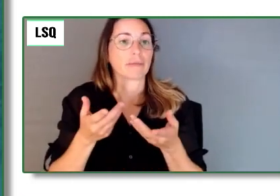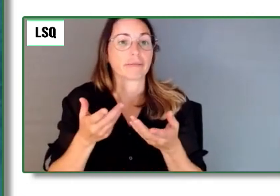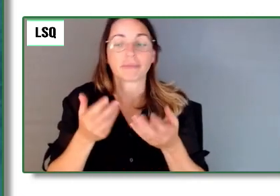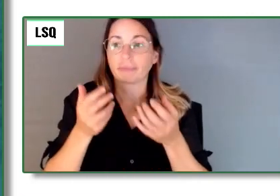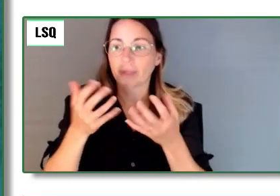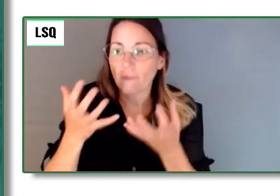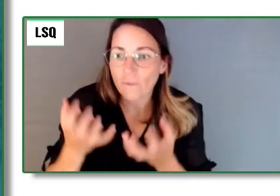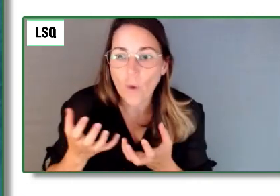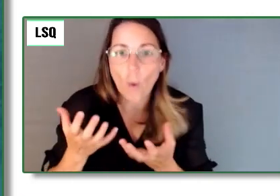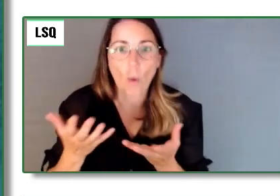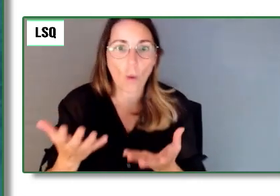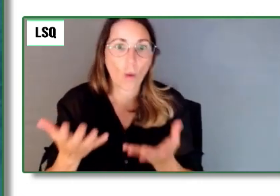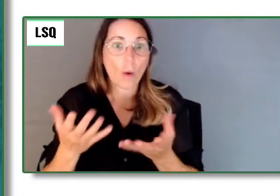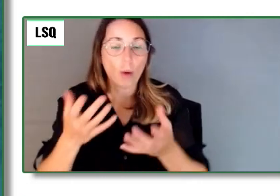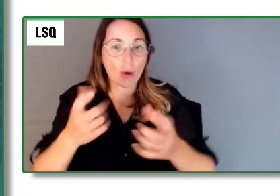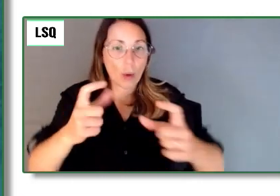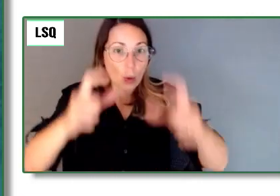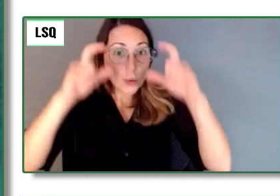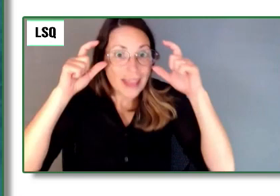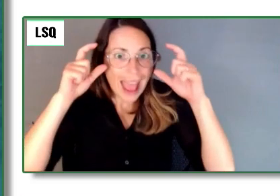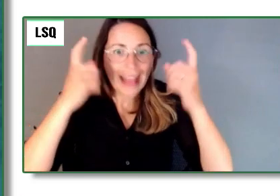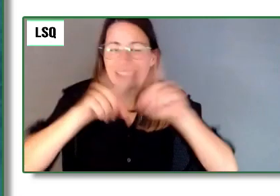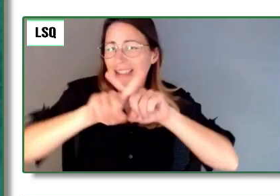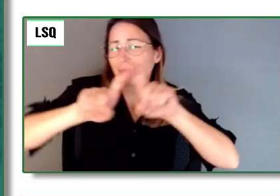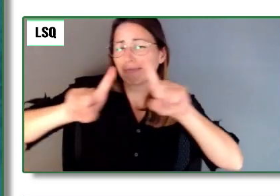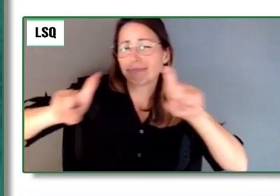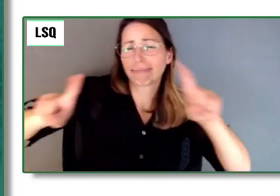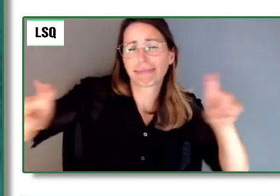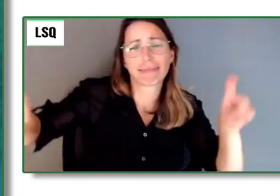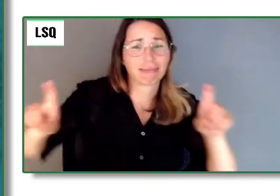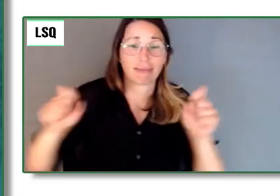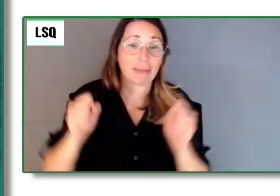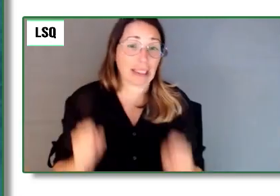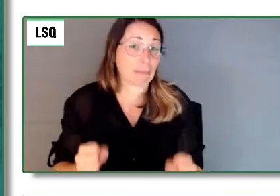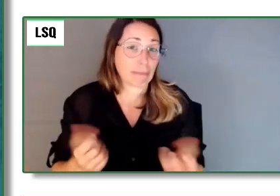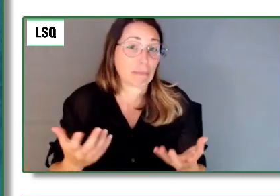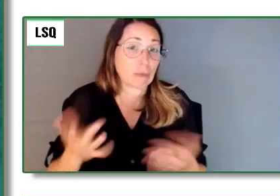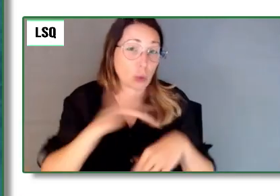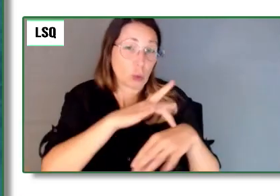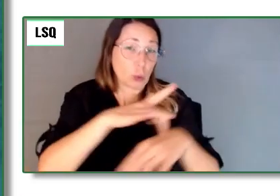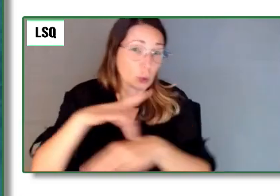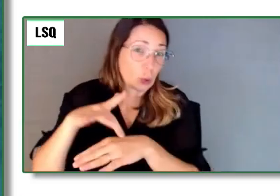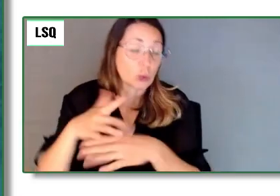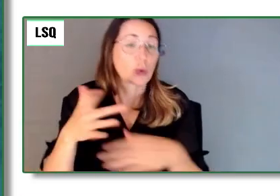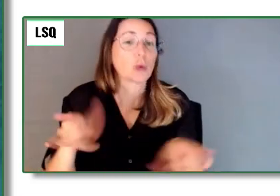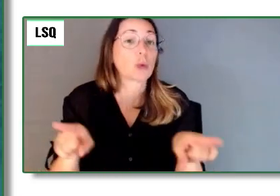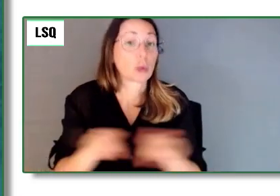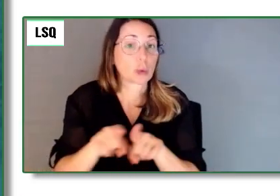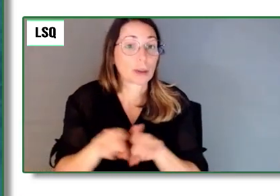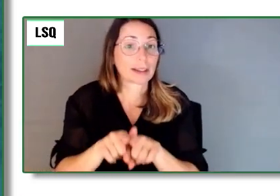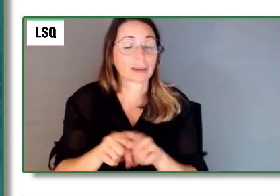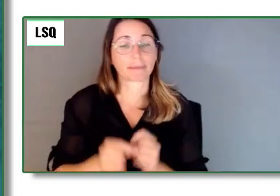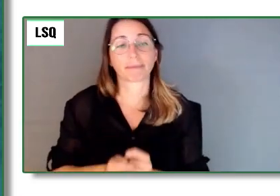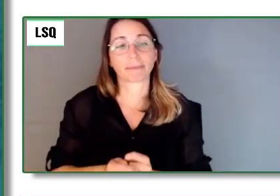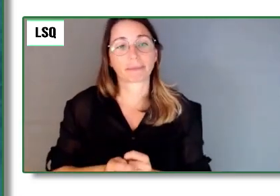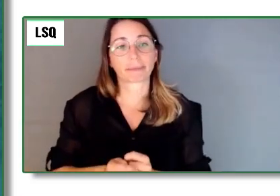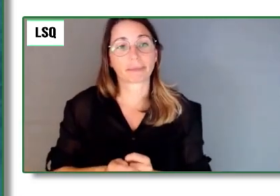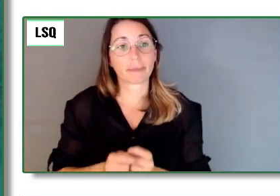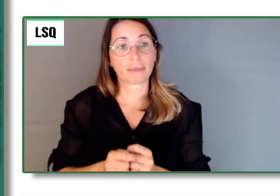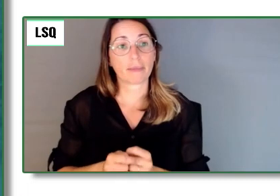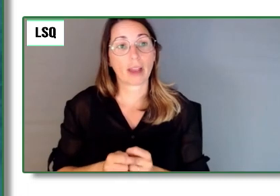également, des lumières, si vous êtes dans une zone très occupée, vous faites du toboggan, etc. C'est très bien